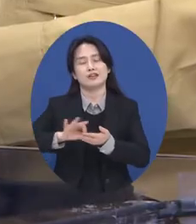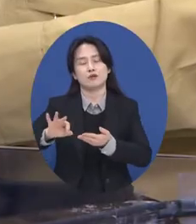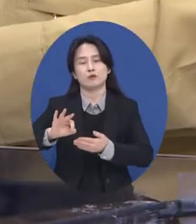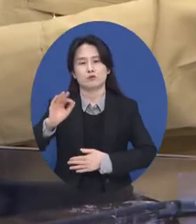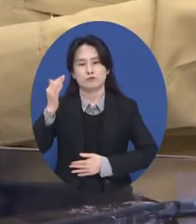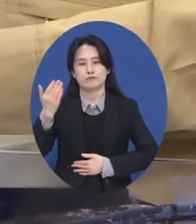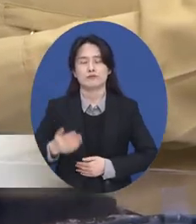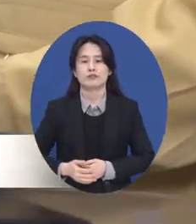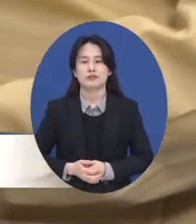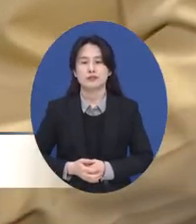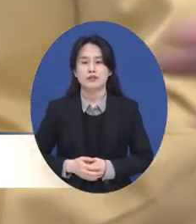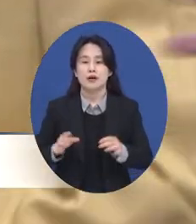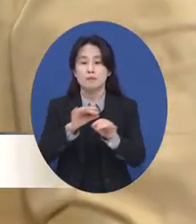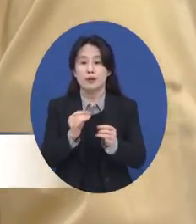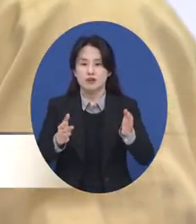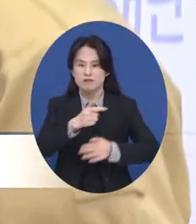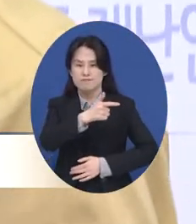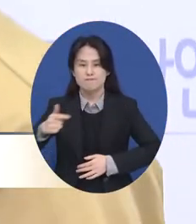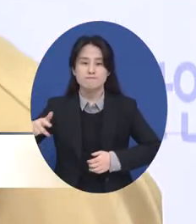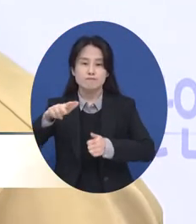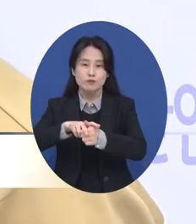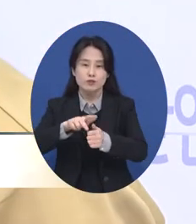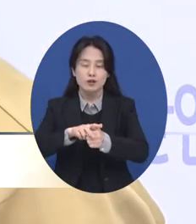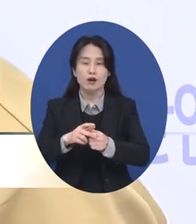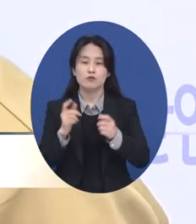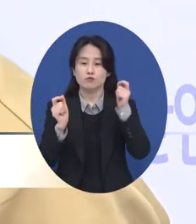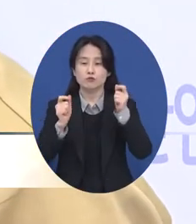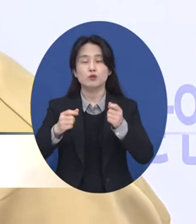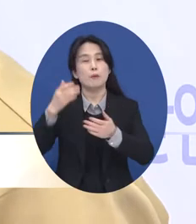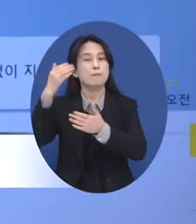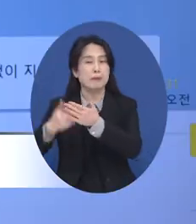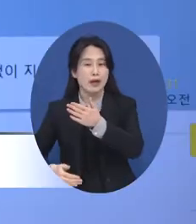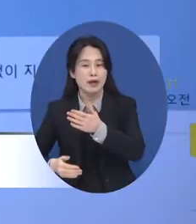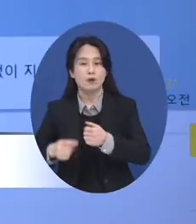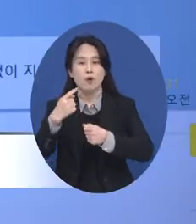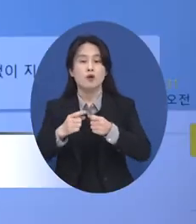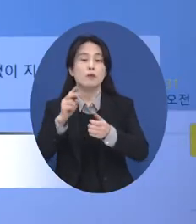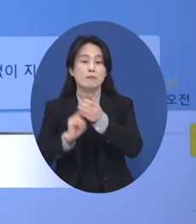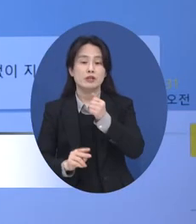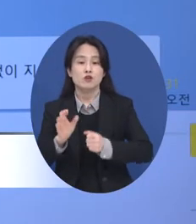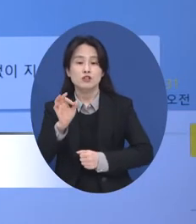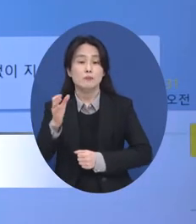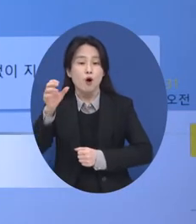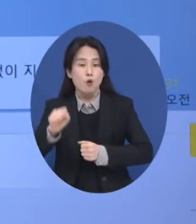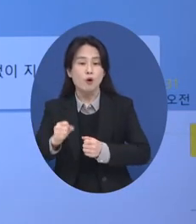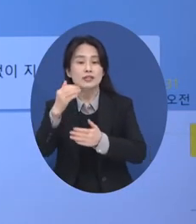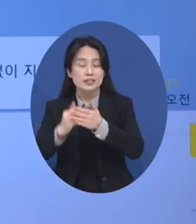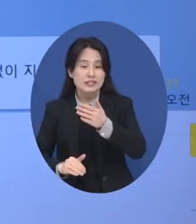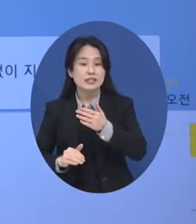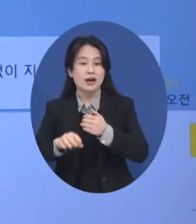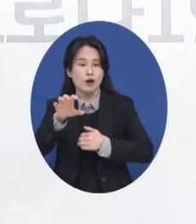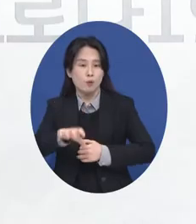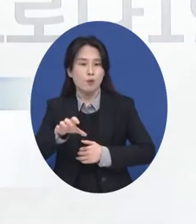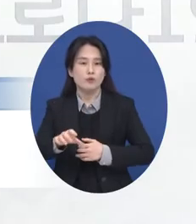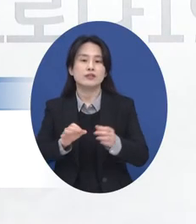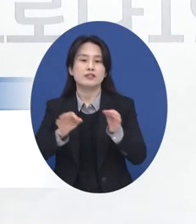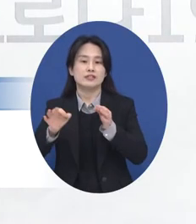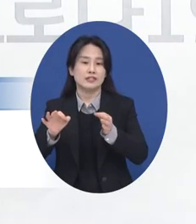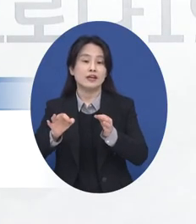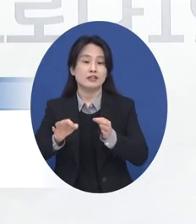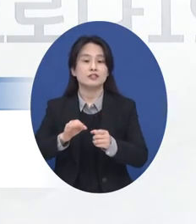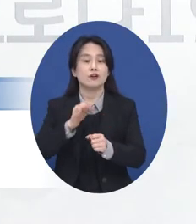됩니다. 백화점이나 대형마트, 유흥업소 등을 제외한 연매출 10억 원 이하의 매장에서 쓸수 있습니다.